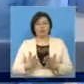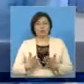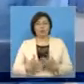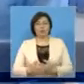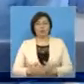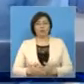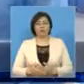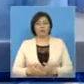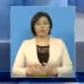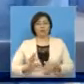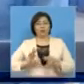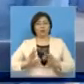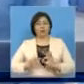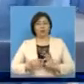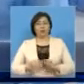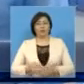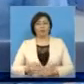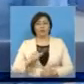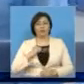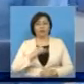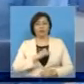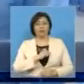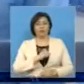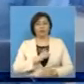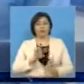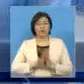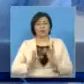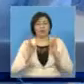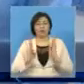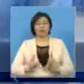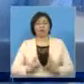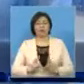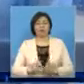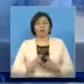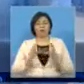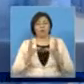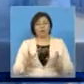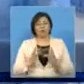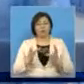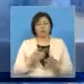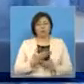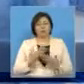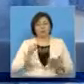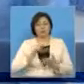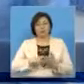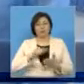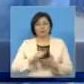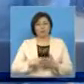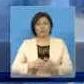жағдайдың күрделеніп кеткені бұл нәрсе өзіміздің мына қауіпсіздік шараларды сақтамағанның кесірі деп мен түсінемін. Енді бұл